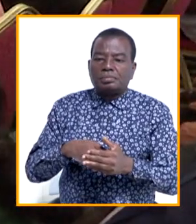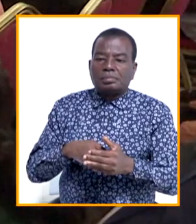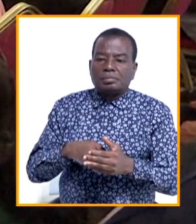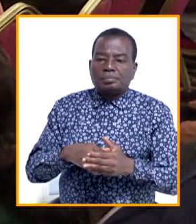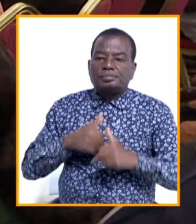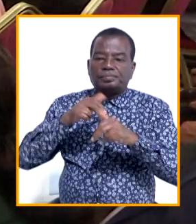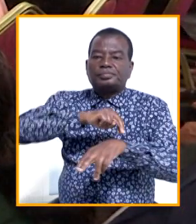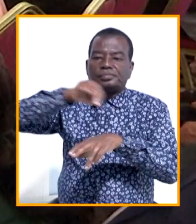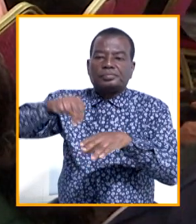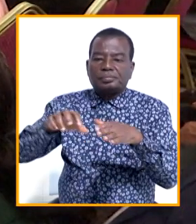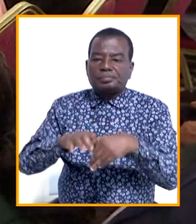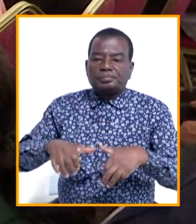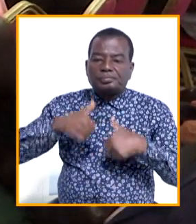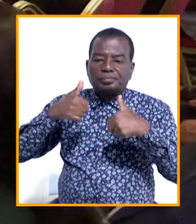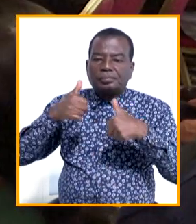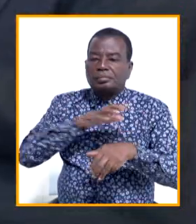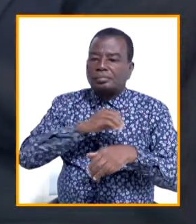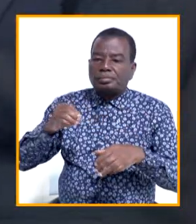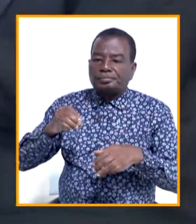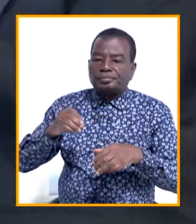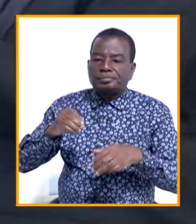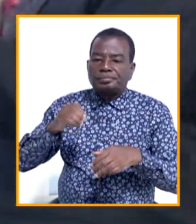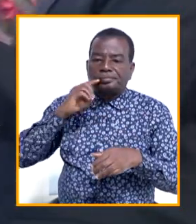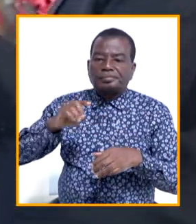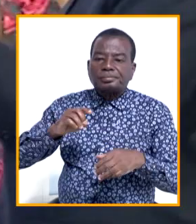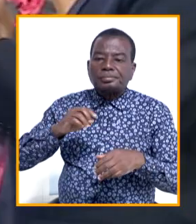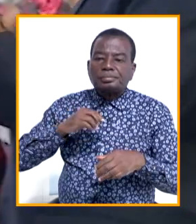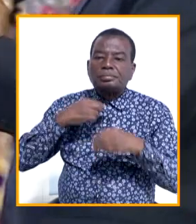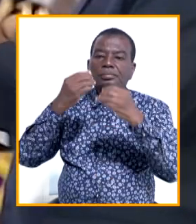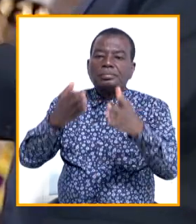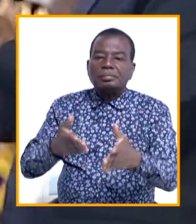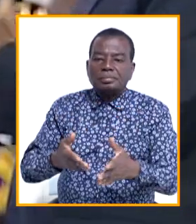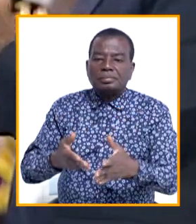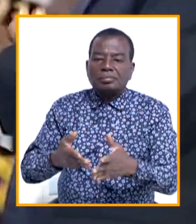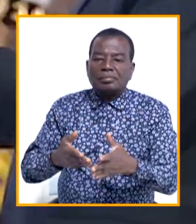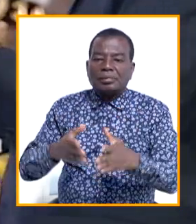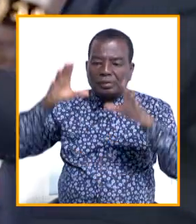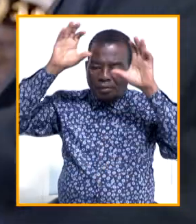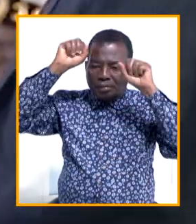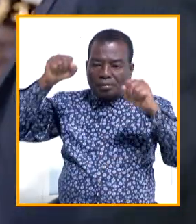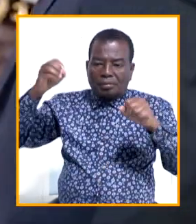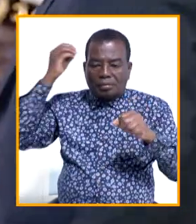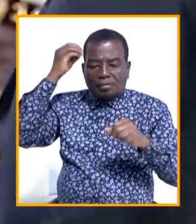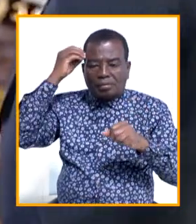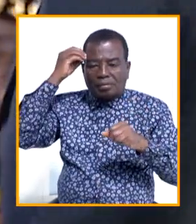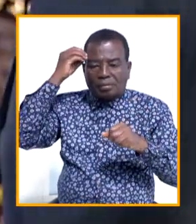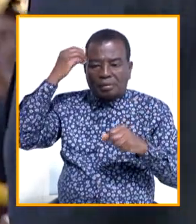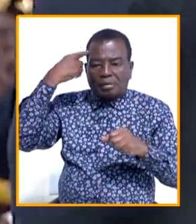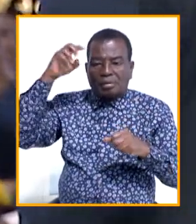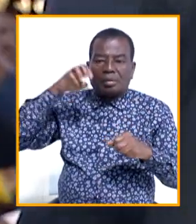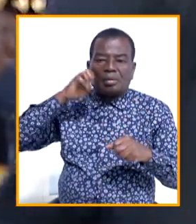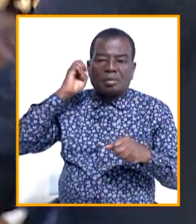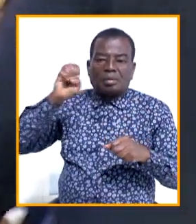ce prix national d'excellence du meilleur él local elle le dédie à son mentor politique le président Alassan Ouatara pour